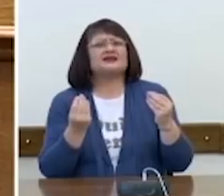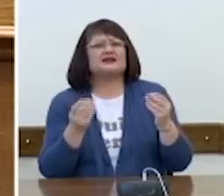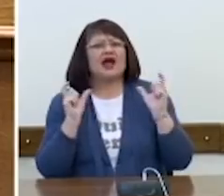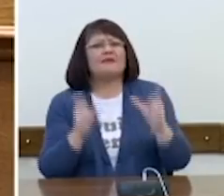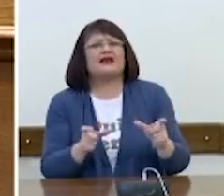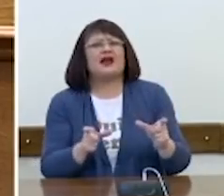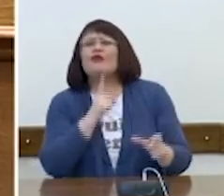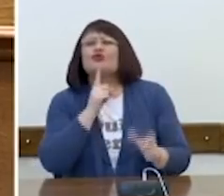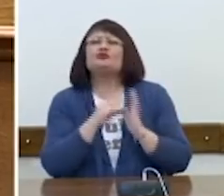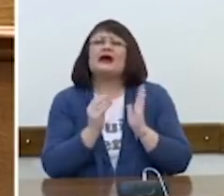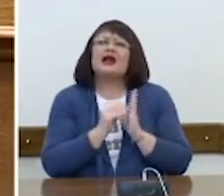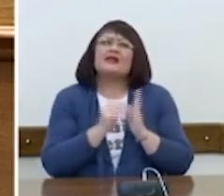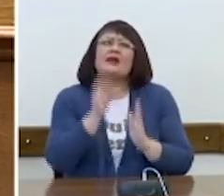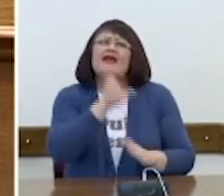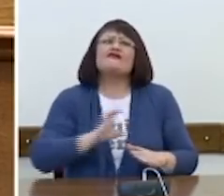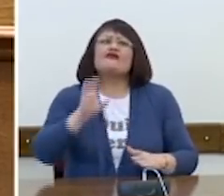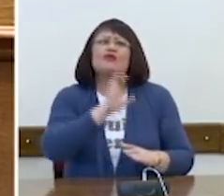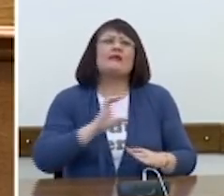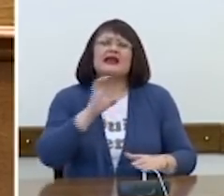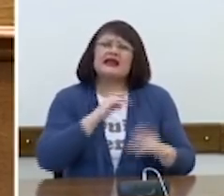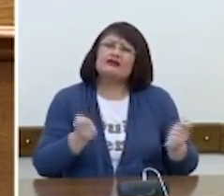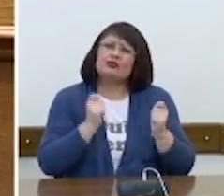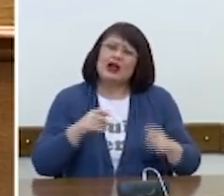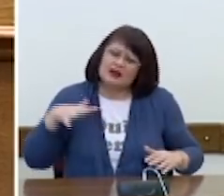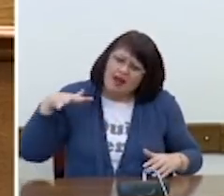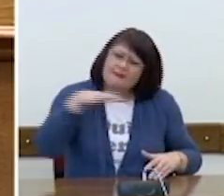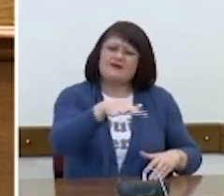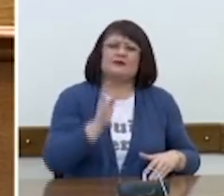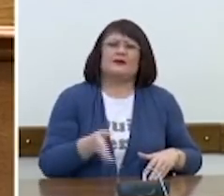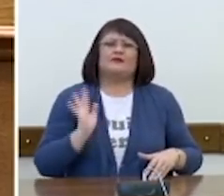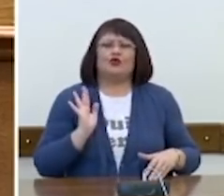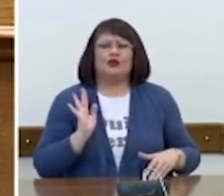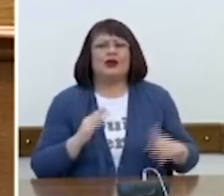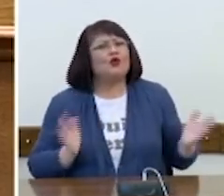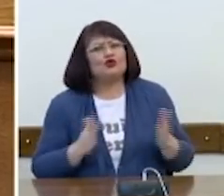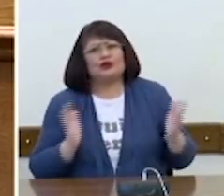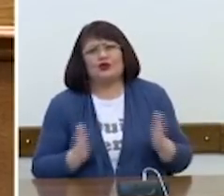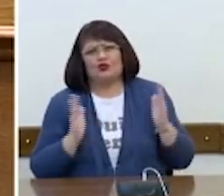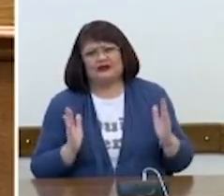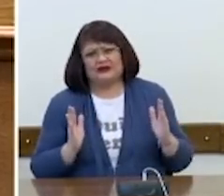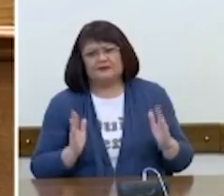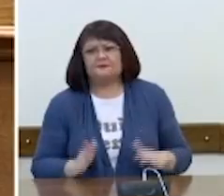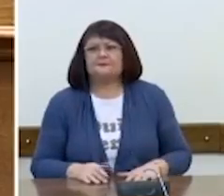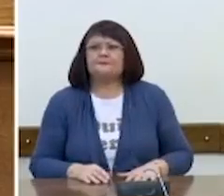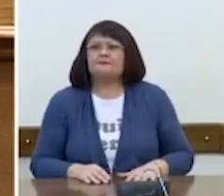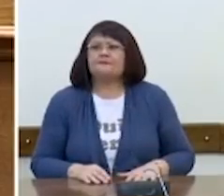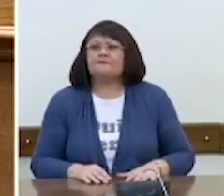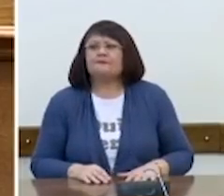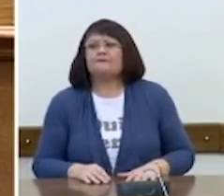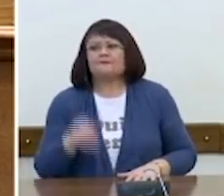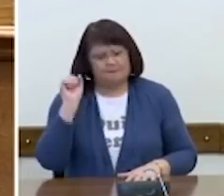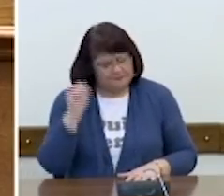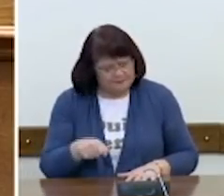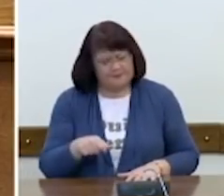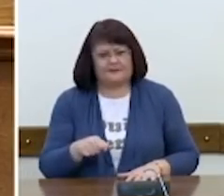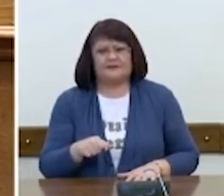για παράδειγμα η Ευρωπαϊκή Πρωτοβουλία Επέμβασης, αλλά και οποιασδήποτε άλλες δραστηριότητες οι οποίες συμφωνούνται από κοινού από τα